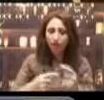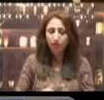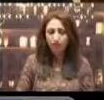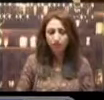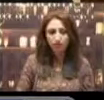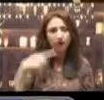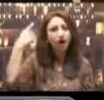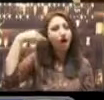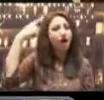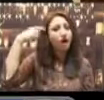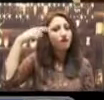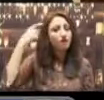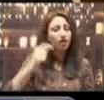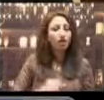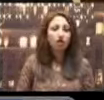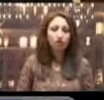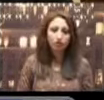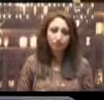افكار